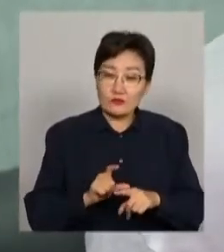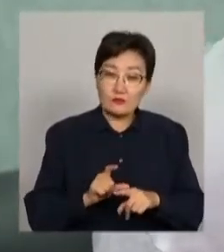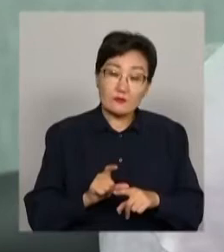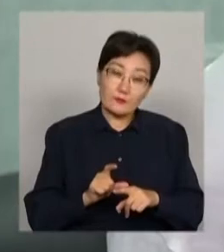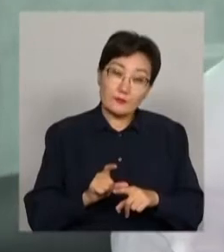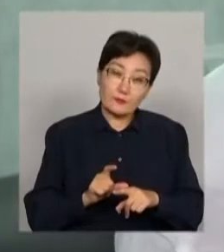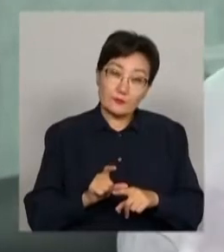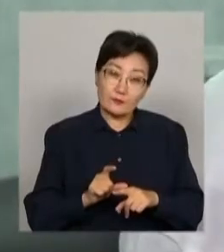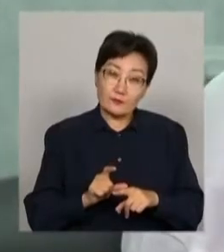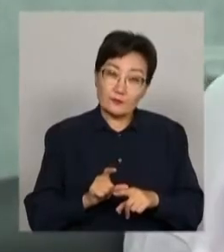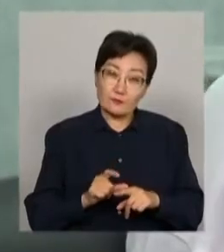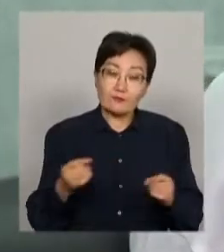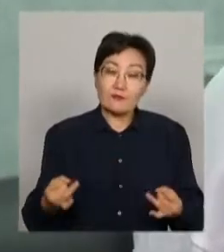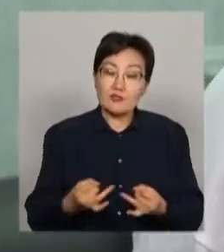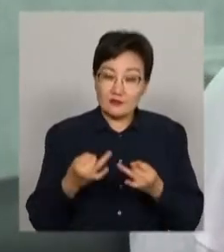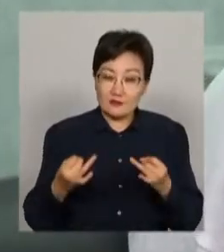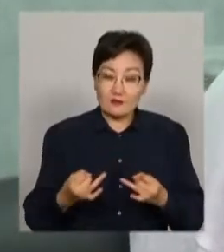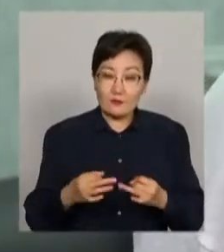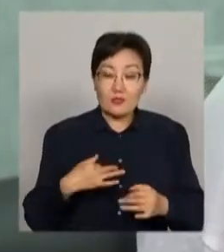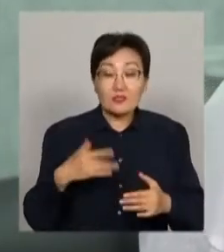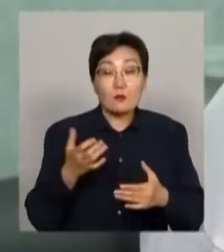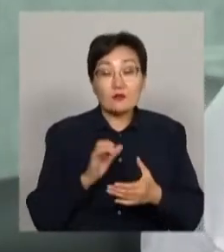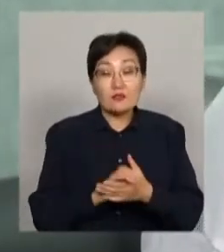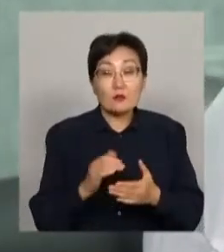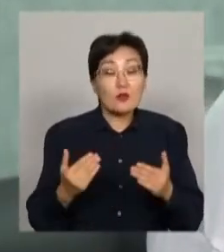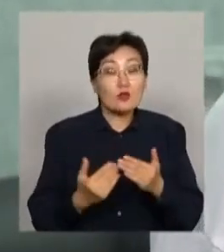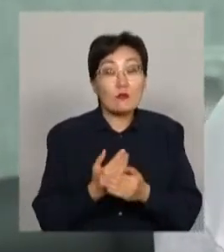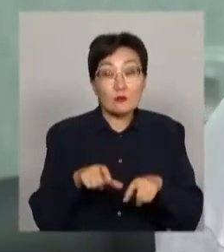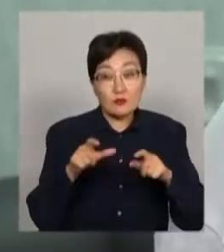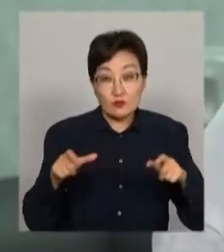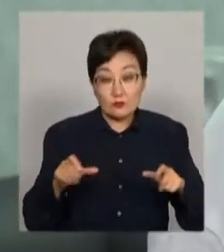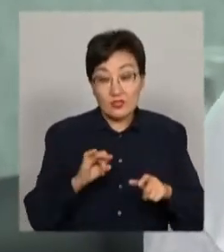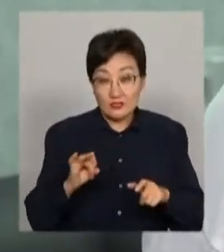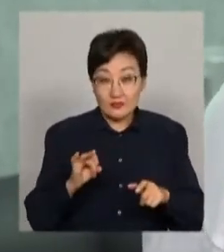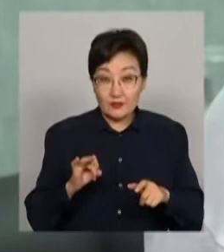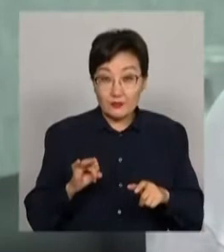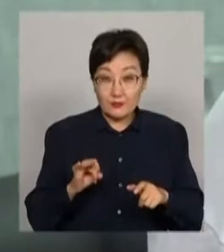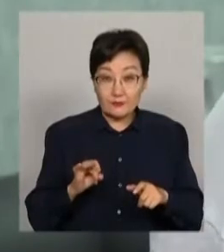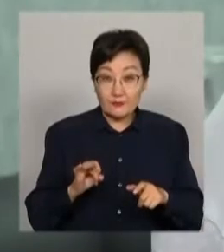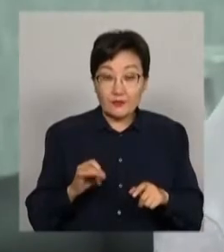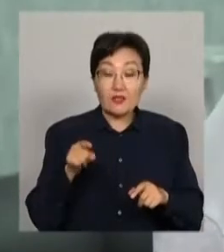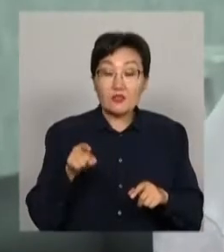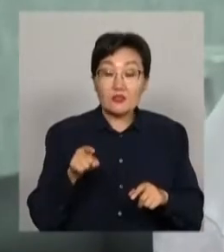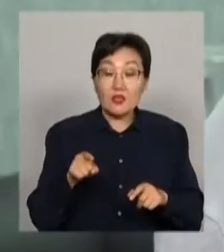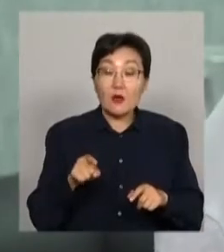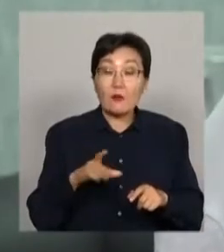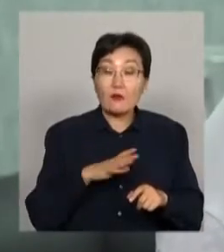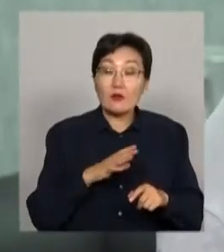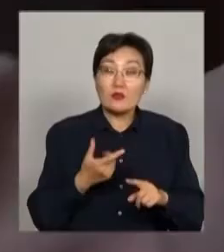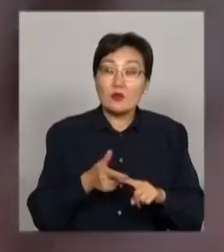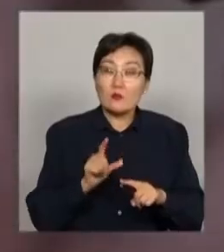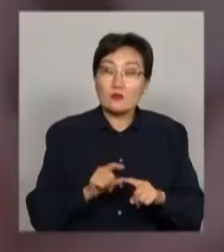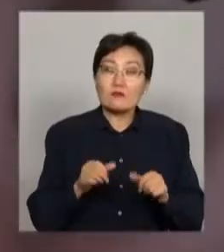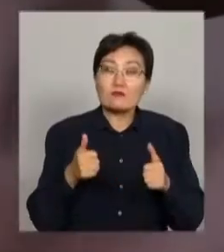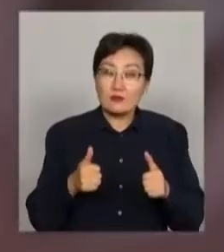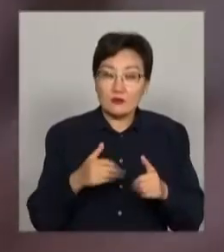очень, очень интересно. Я познакомилась с новыми людьми, и там было очень классно и хорошо.